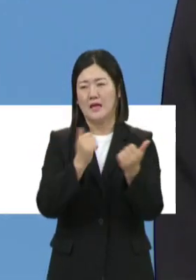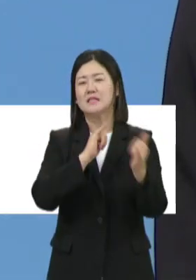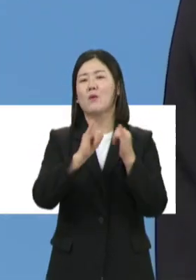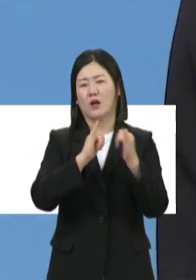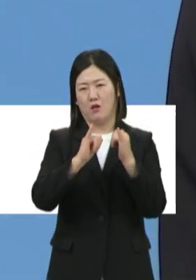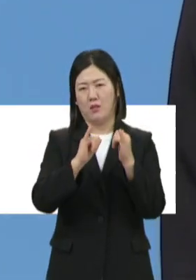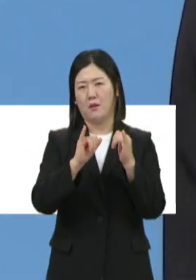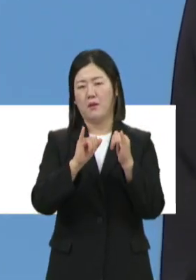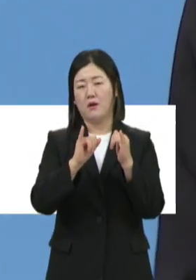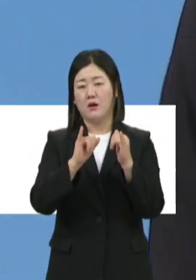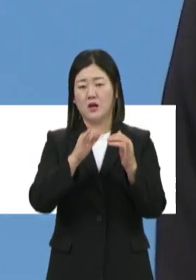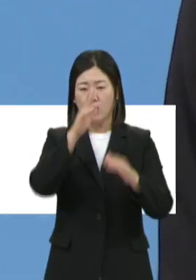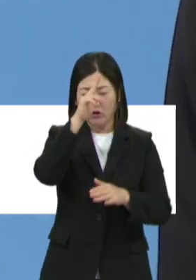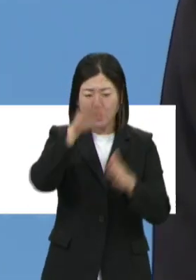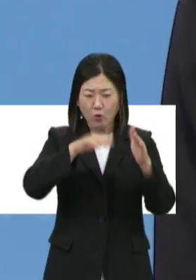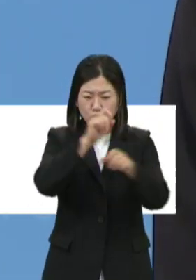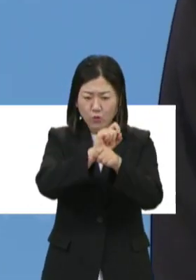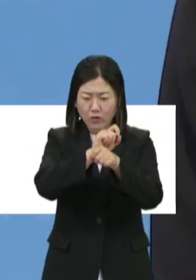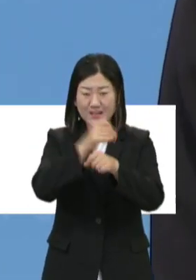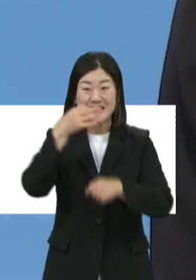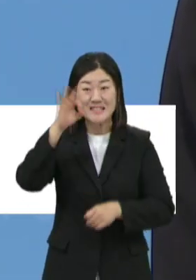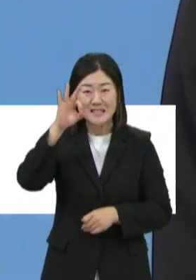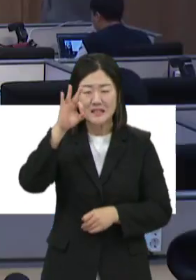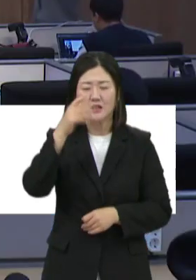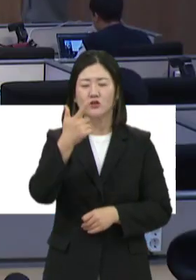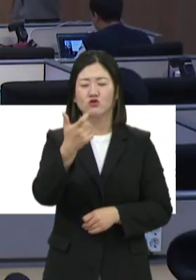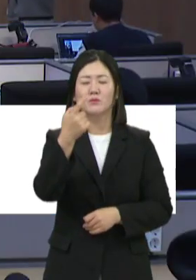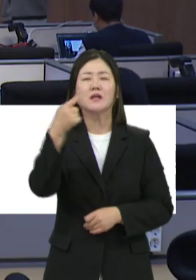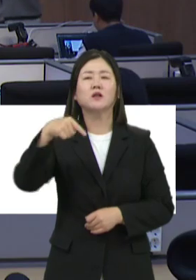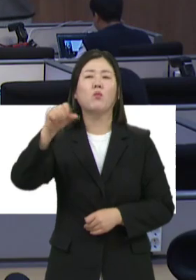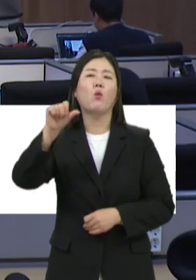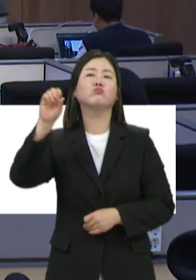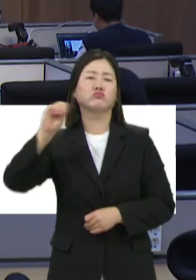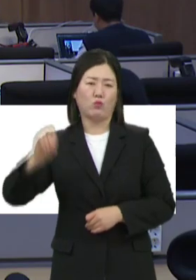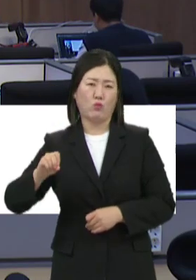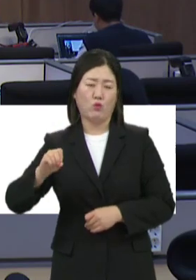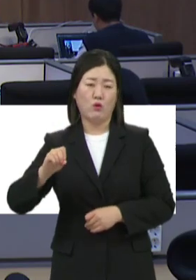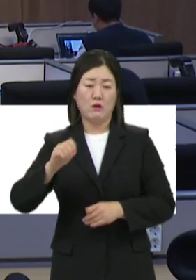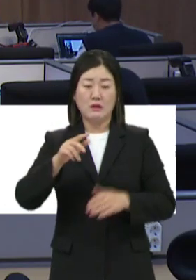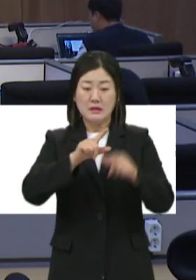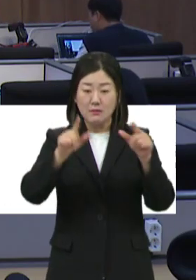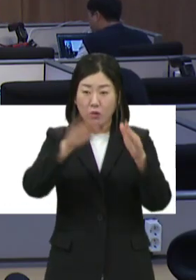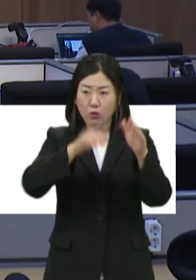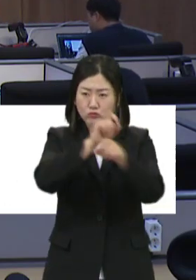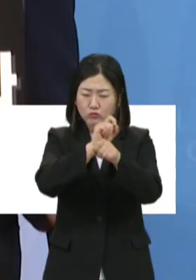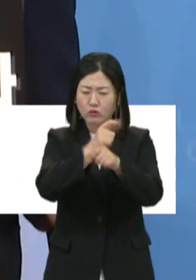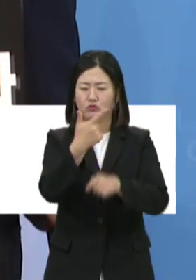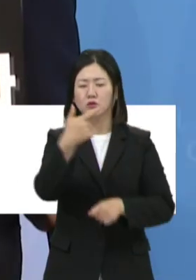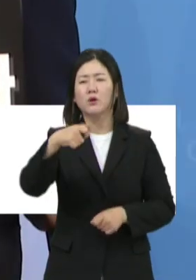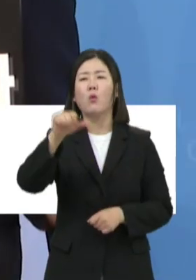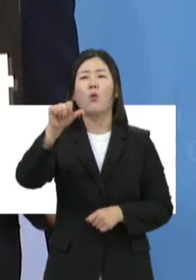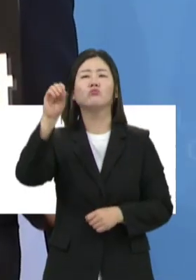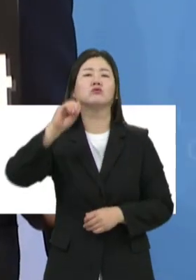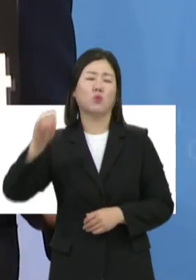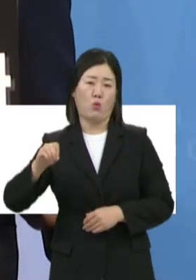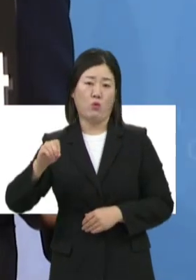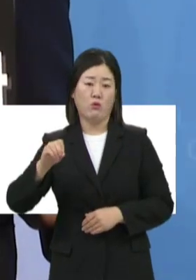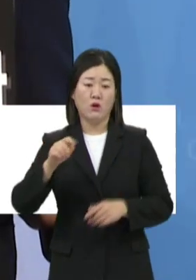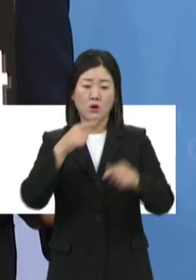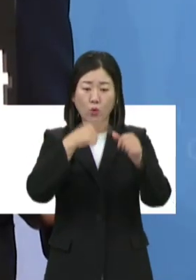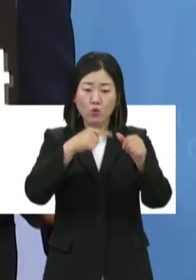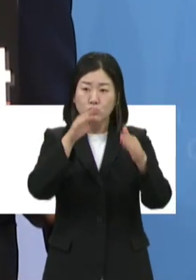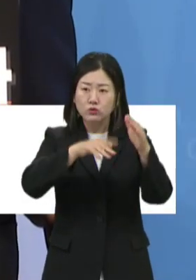기자회견을 열고 경찰 공무원의 순직 승인 비율은 61.5%, 일반 공무원은 60.5%에